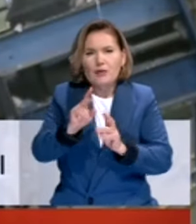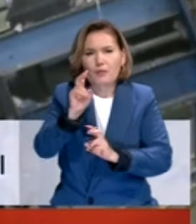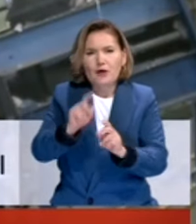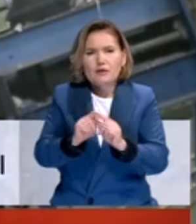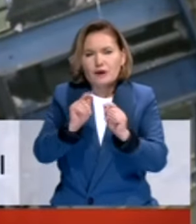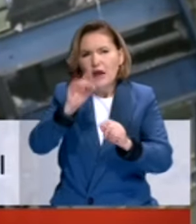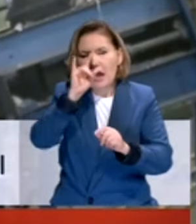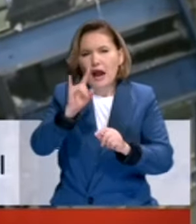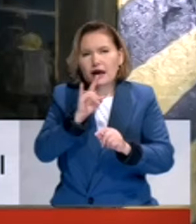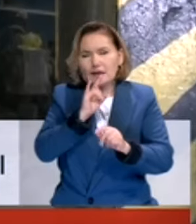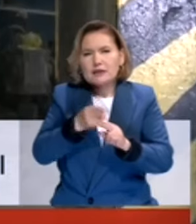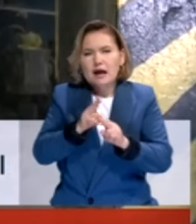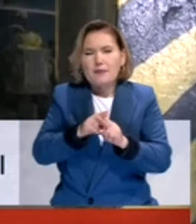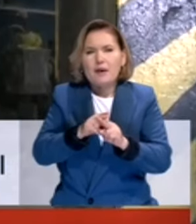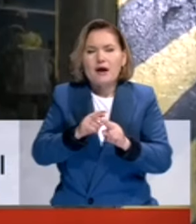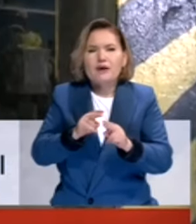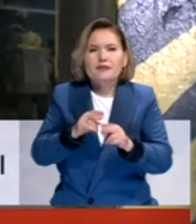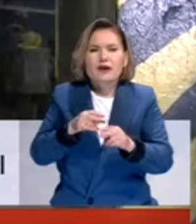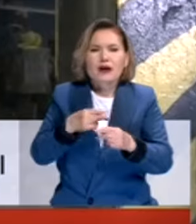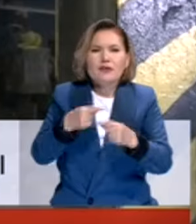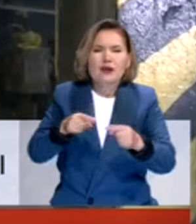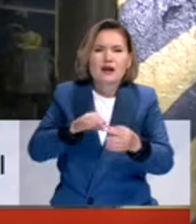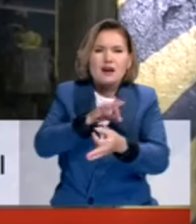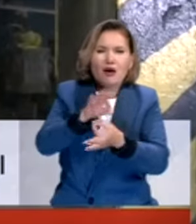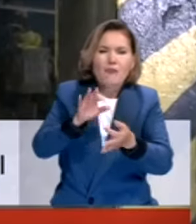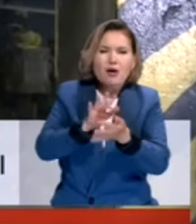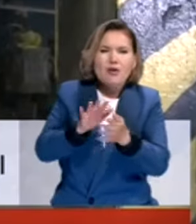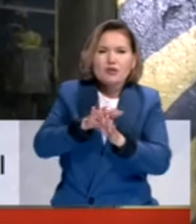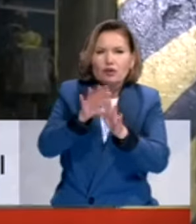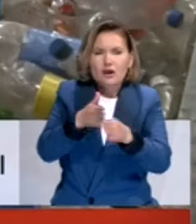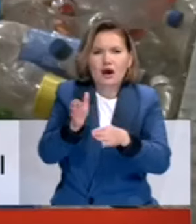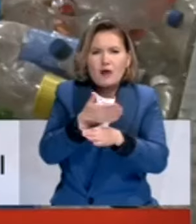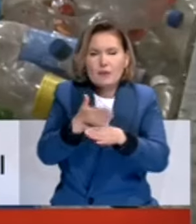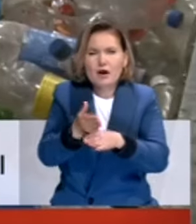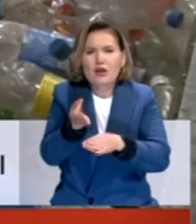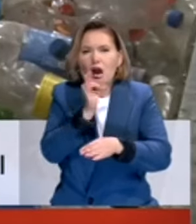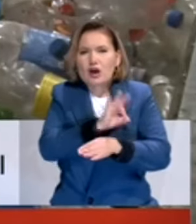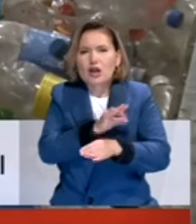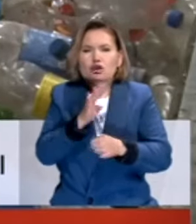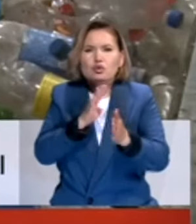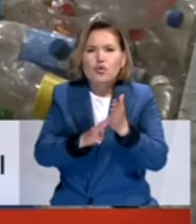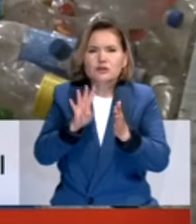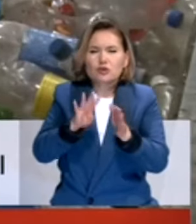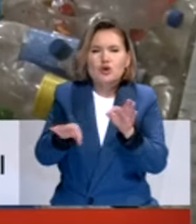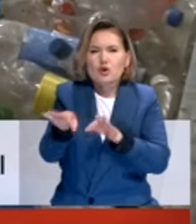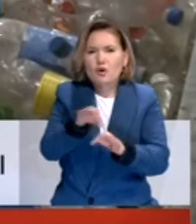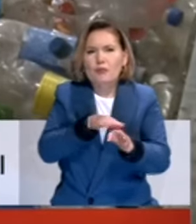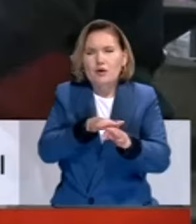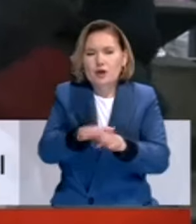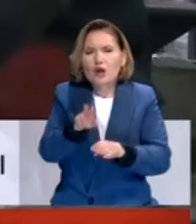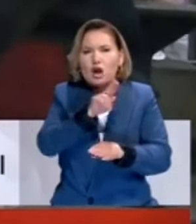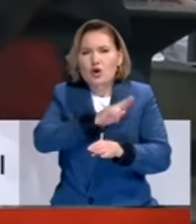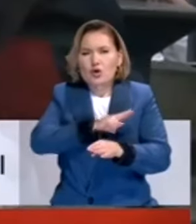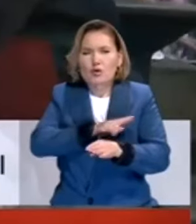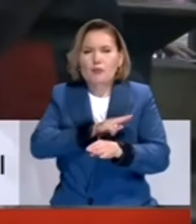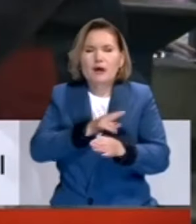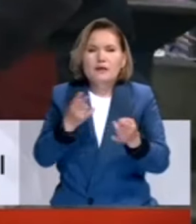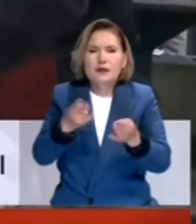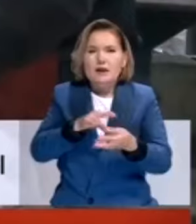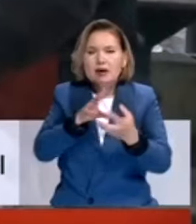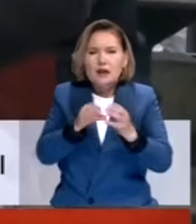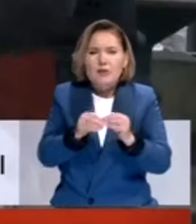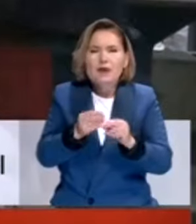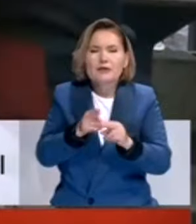Ел бойынша шығарылатын қатты тұрмыстық қалдықтарды толық кәдеге жарату үшін 94 түрлі жобаны іске асыру қажет екен.